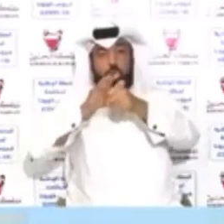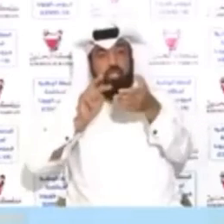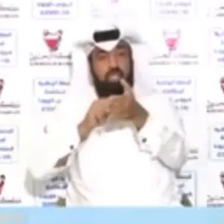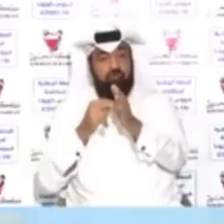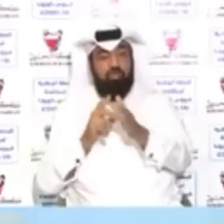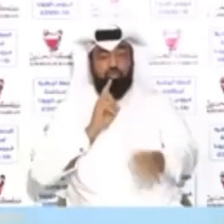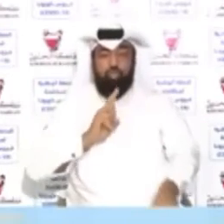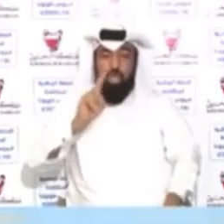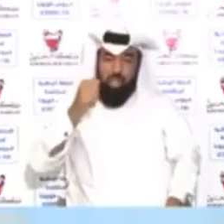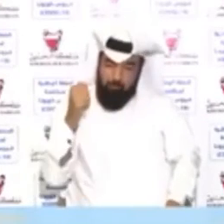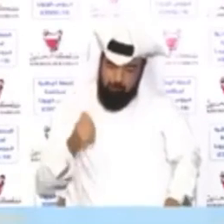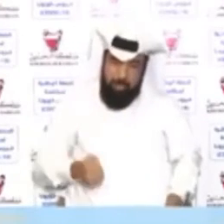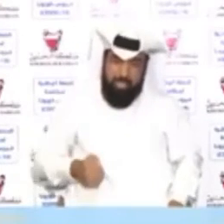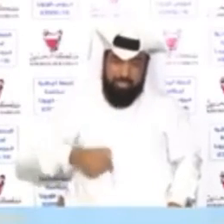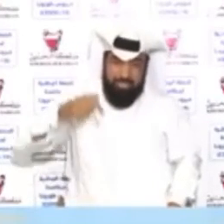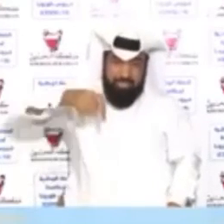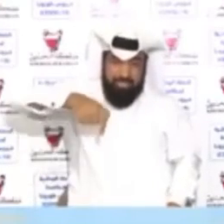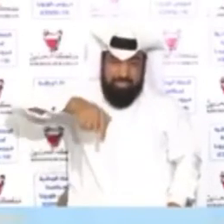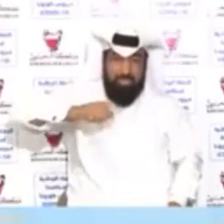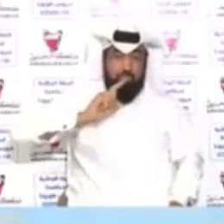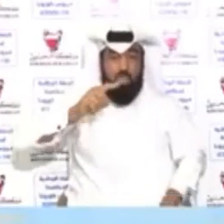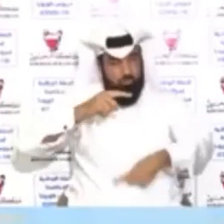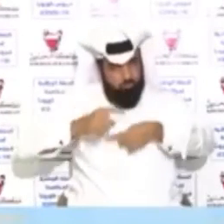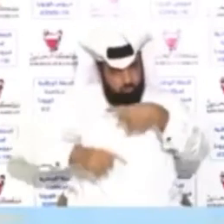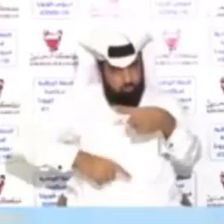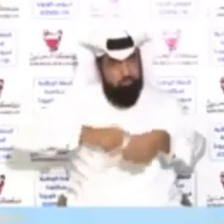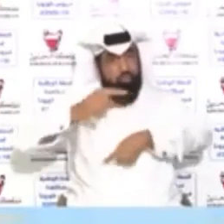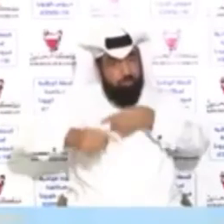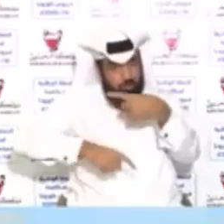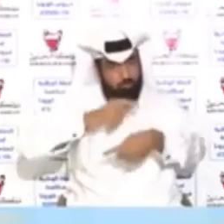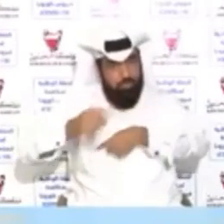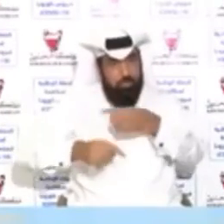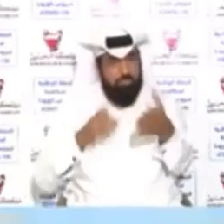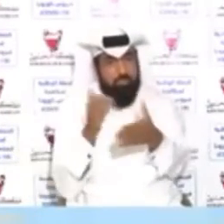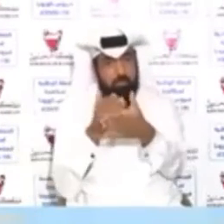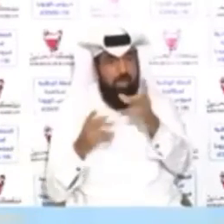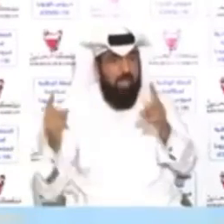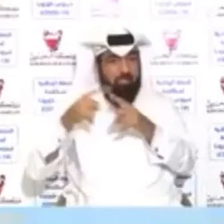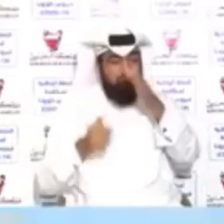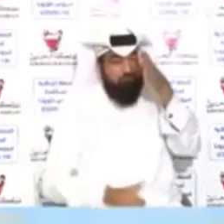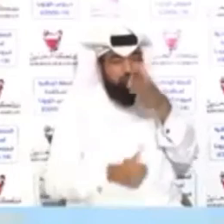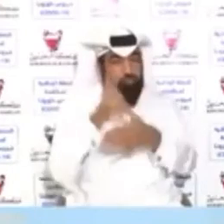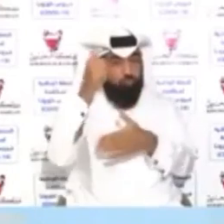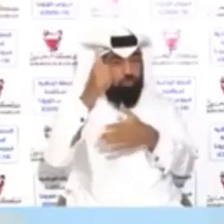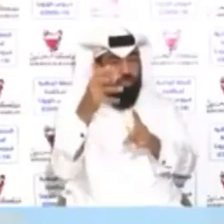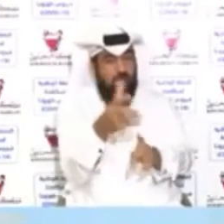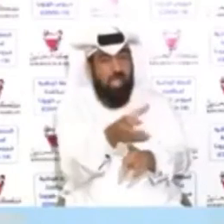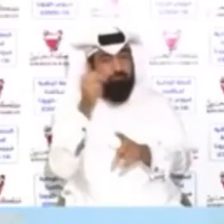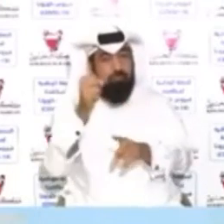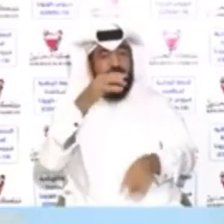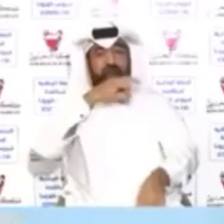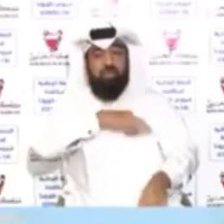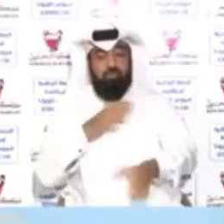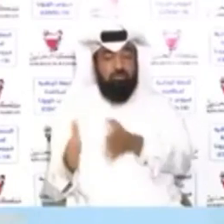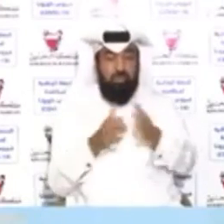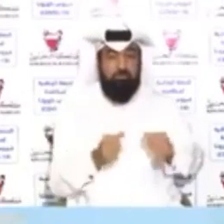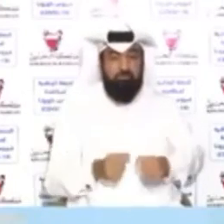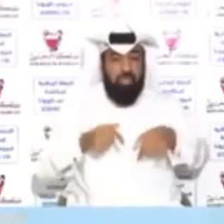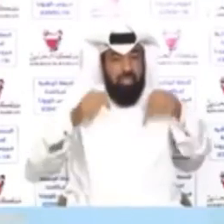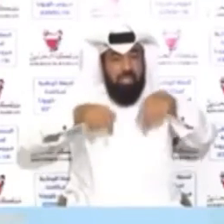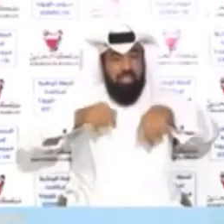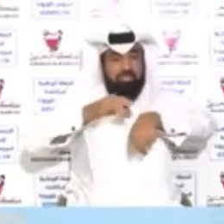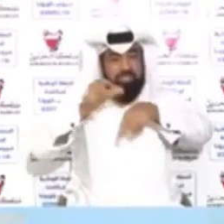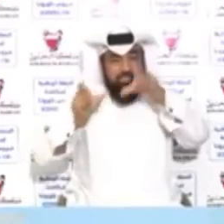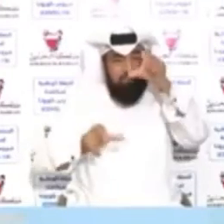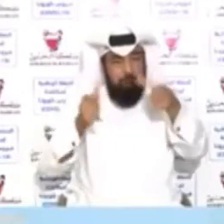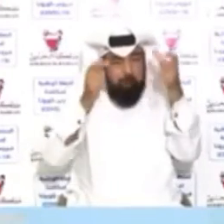البحرين مستمرين في تطبيق وتحديث هذه البروتوكولات للحصول على درجة تعافي عالية. بالنسبة للحالات القائمة